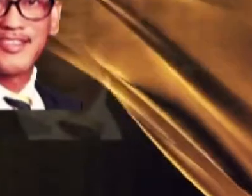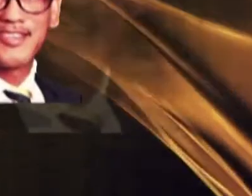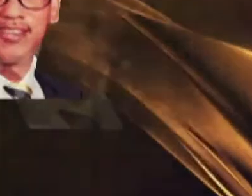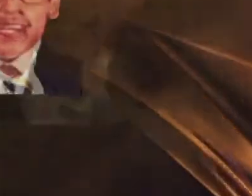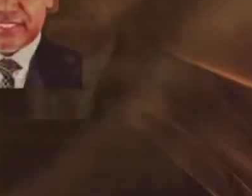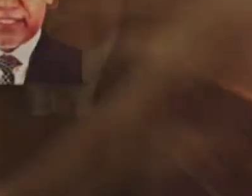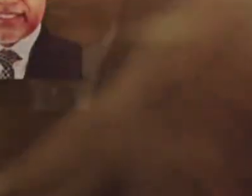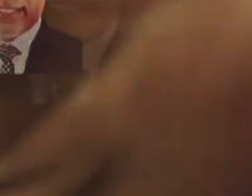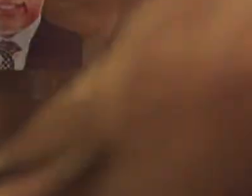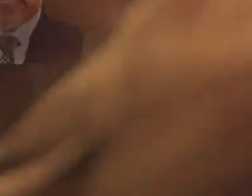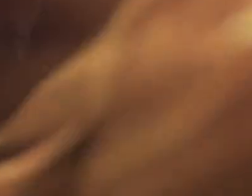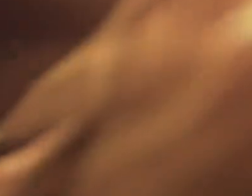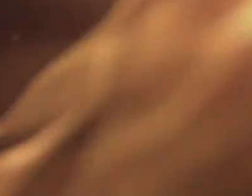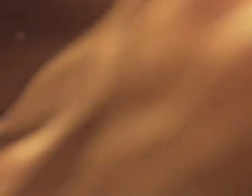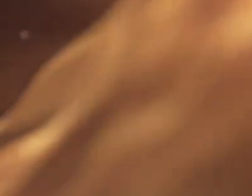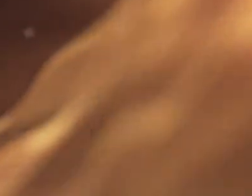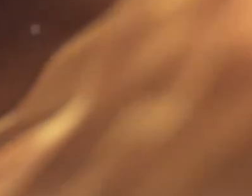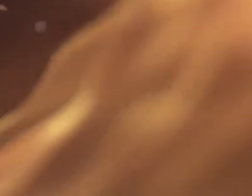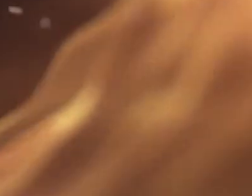hai hai